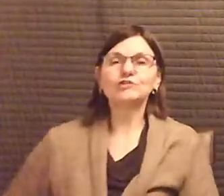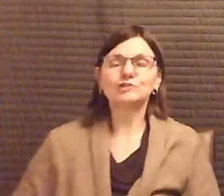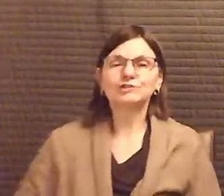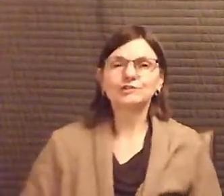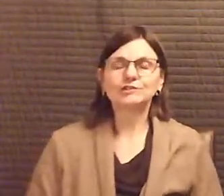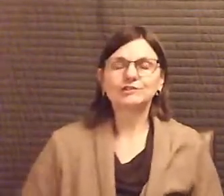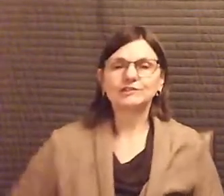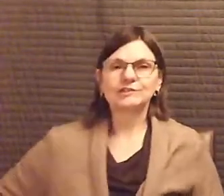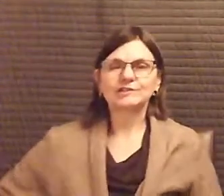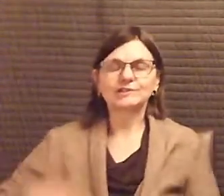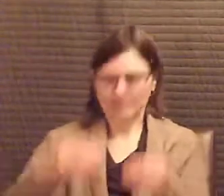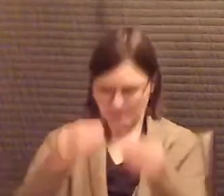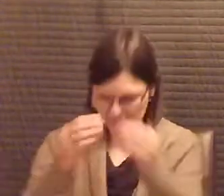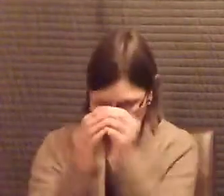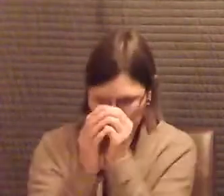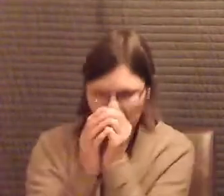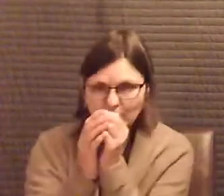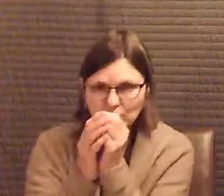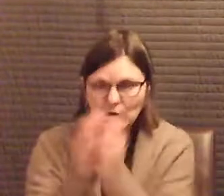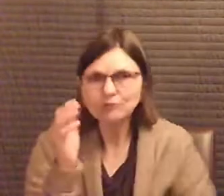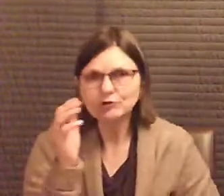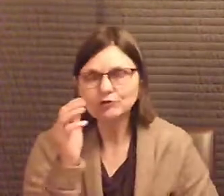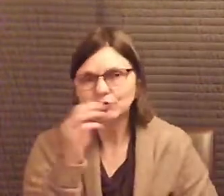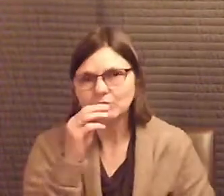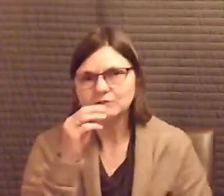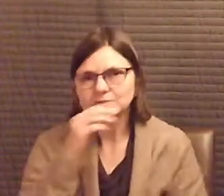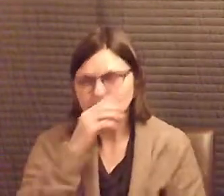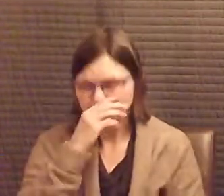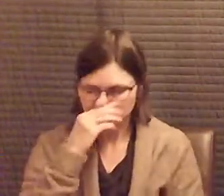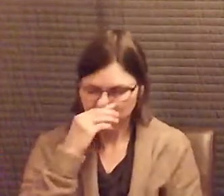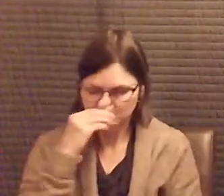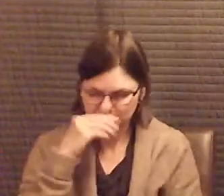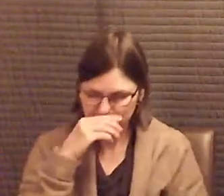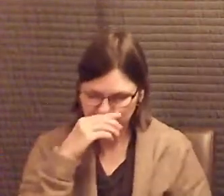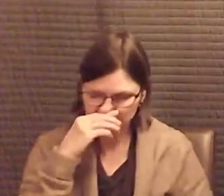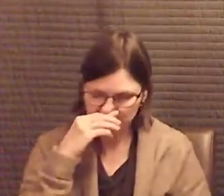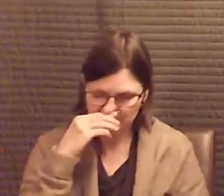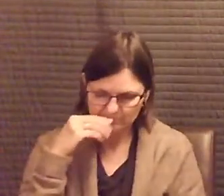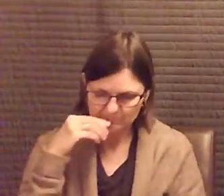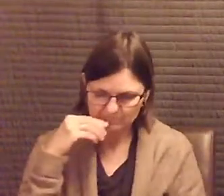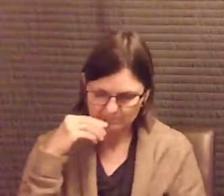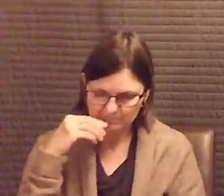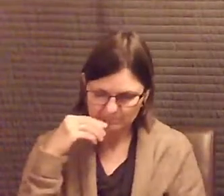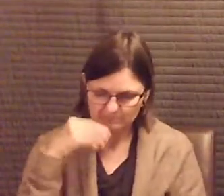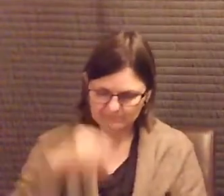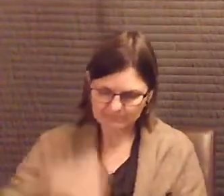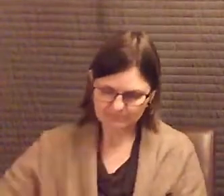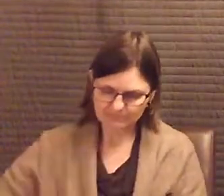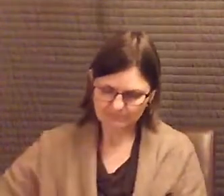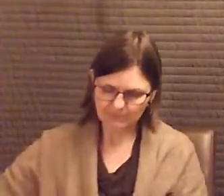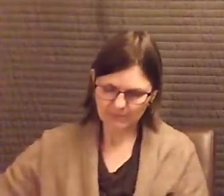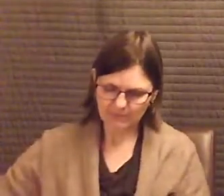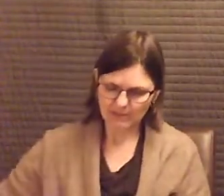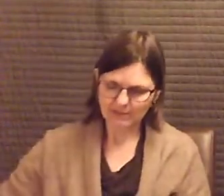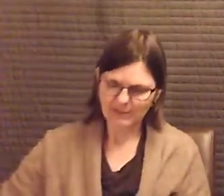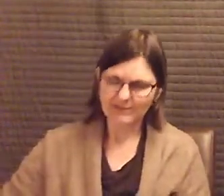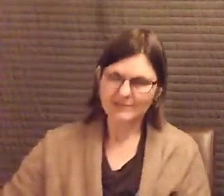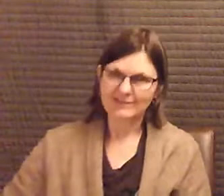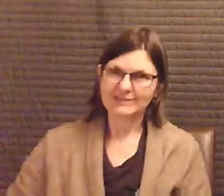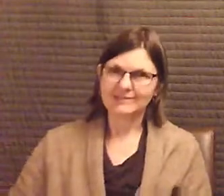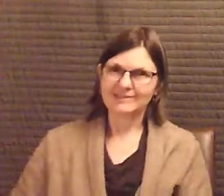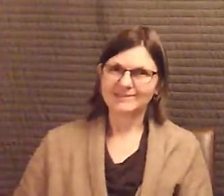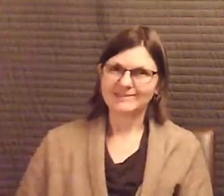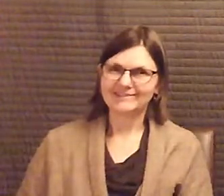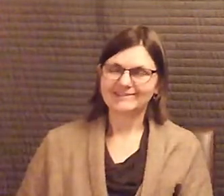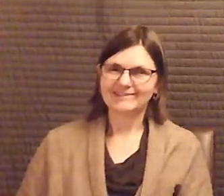rol hebben in veel landen hebben geloof in onze groot zien hou hier 0 is 8 plus 1 is